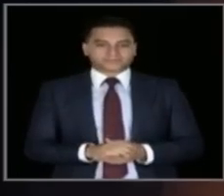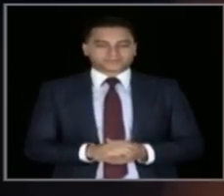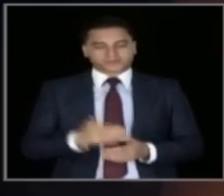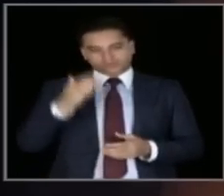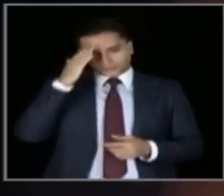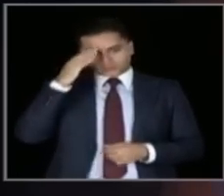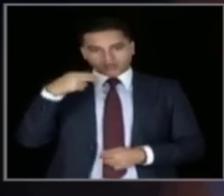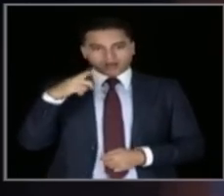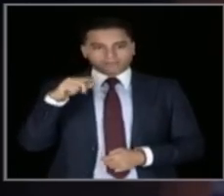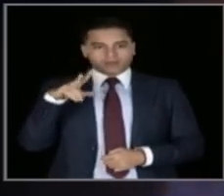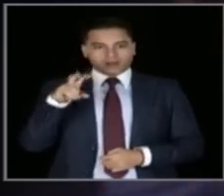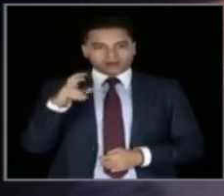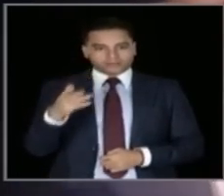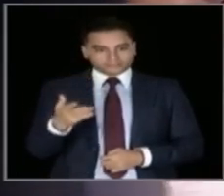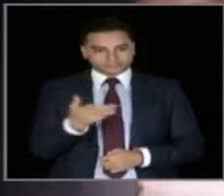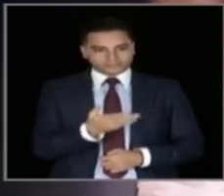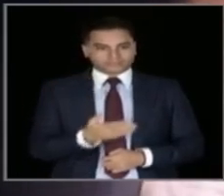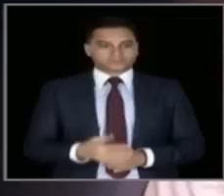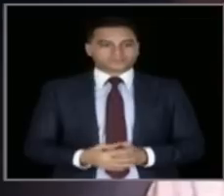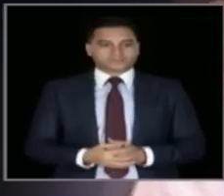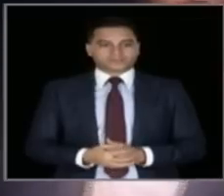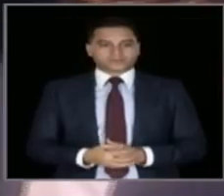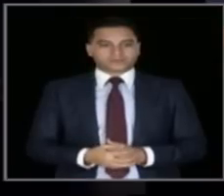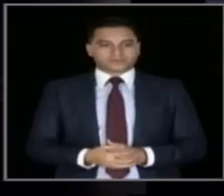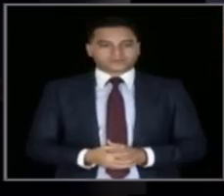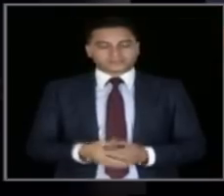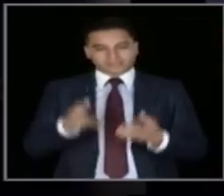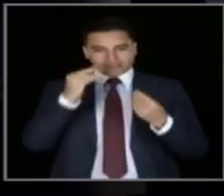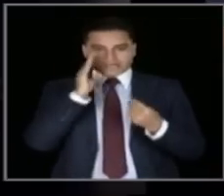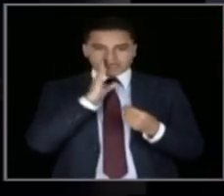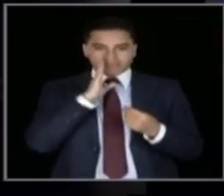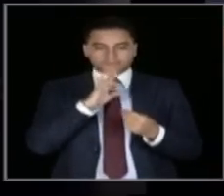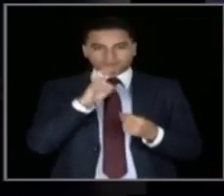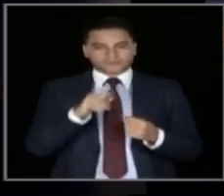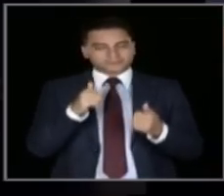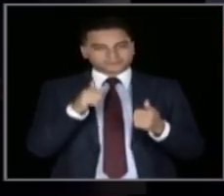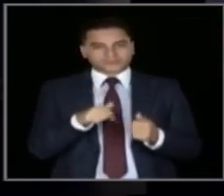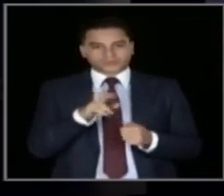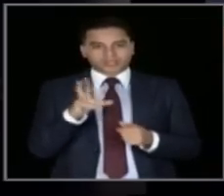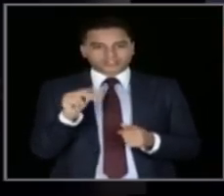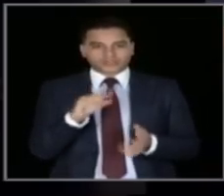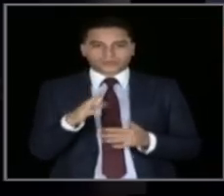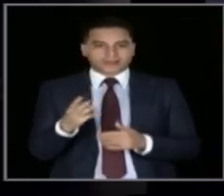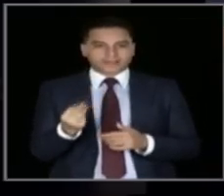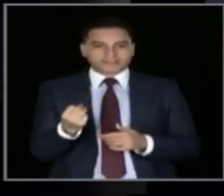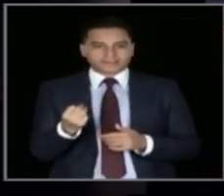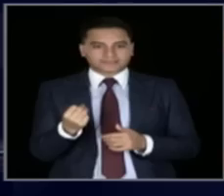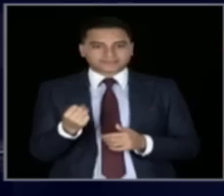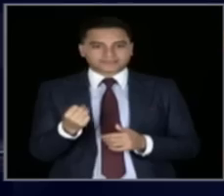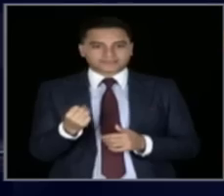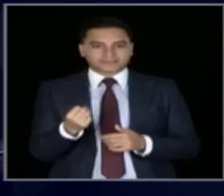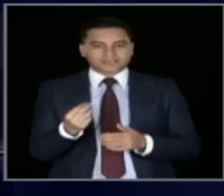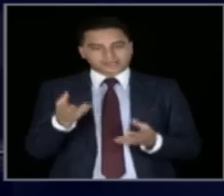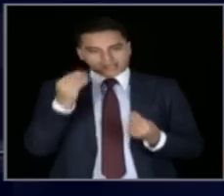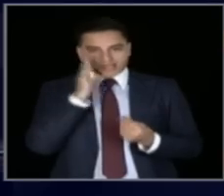شكرا يا عبد الله، اتفضل مكانك. علم، سؤال في العلم، يا ترى السؤال ب 20 نقطه ولا ب 30؟ لا ب